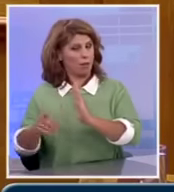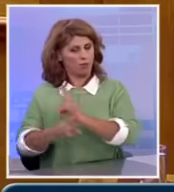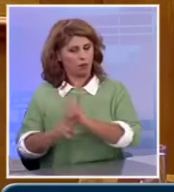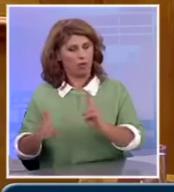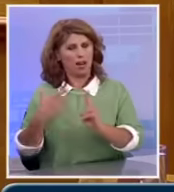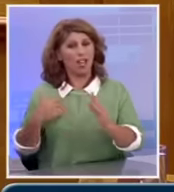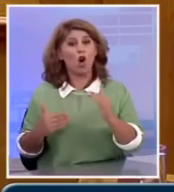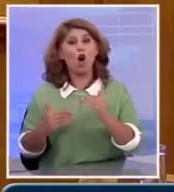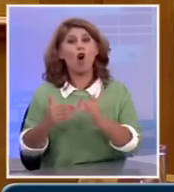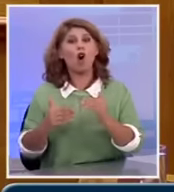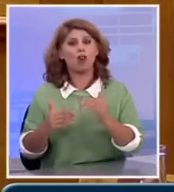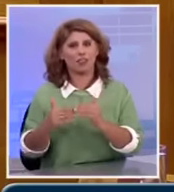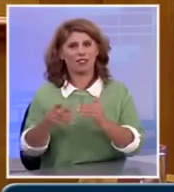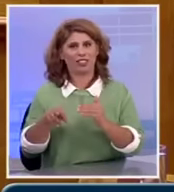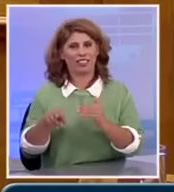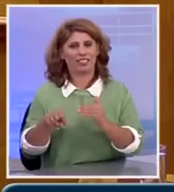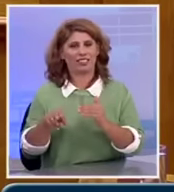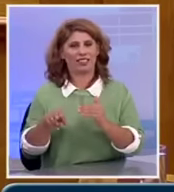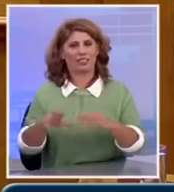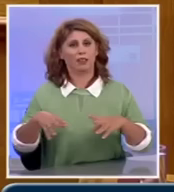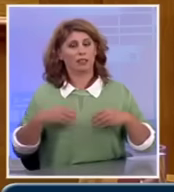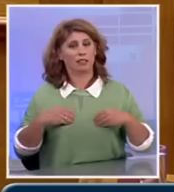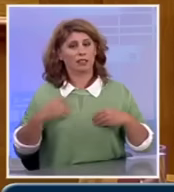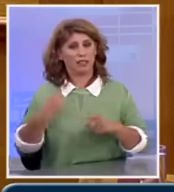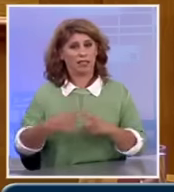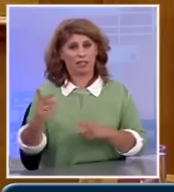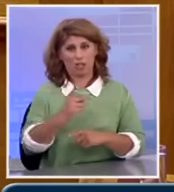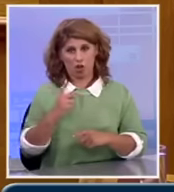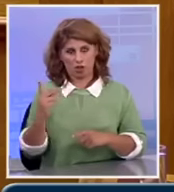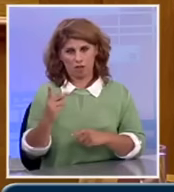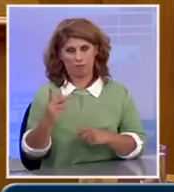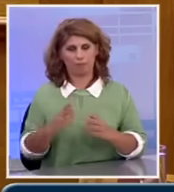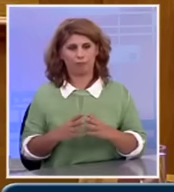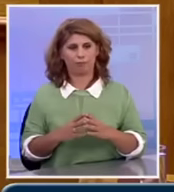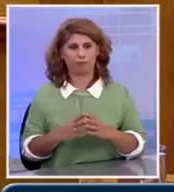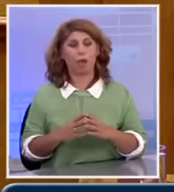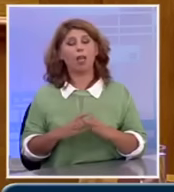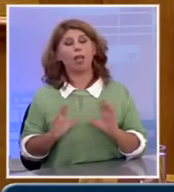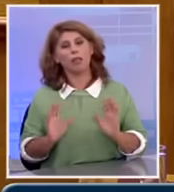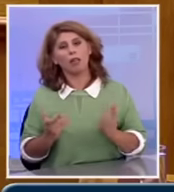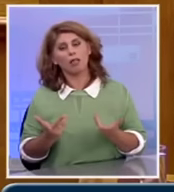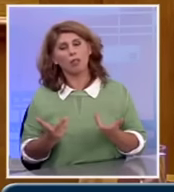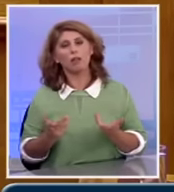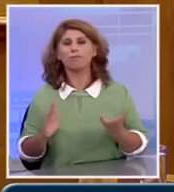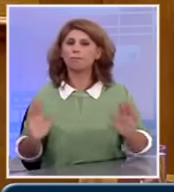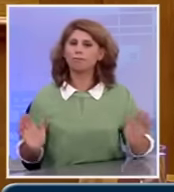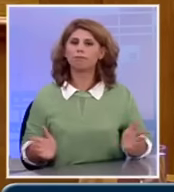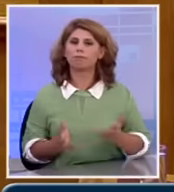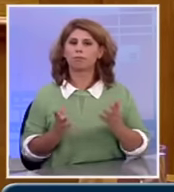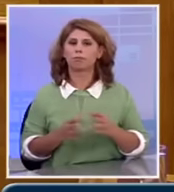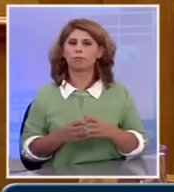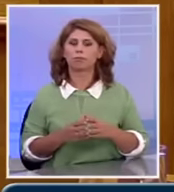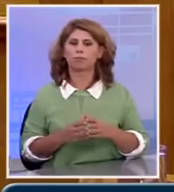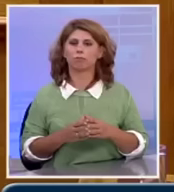όρια σε ότι αφορά την απήχηση της στην ελληνική κοινωνία διότι παρότι